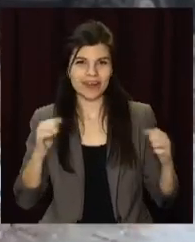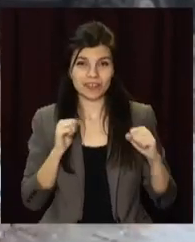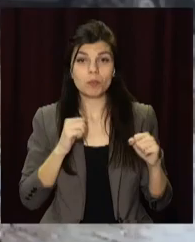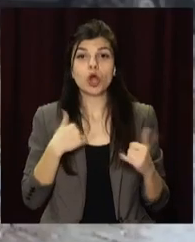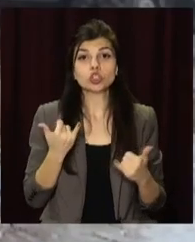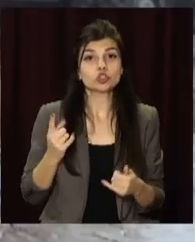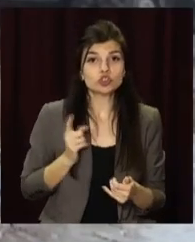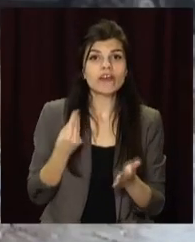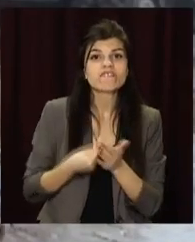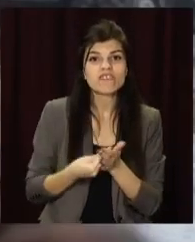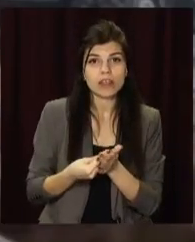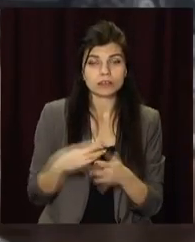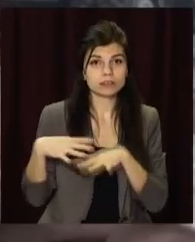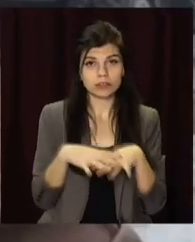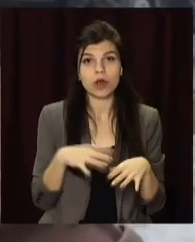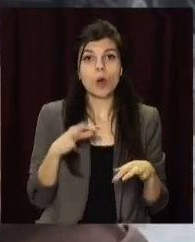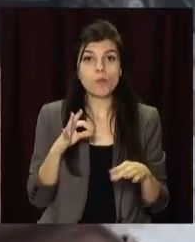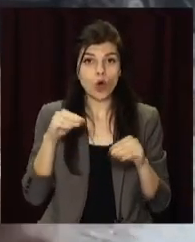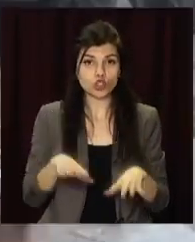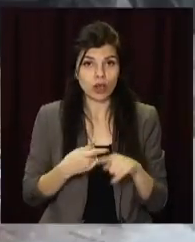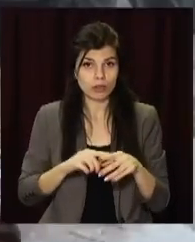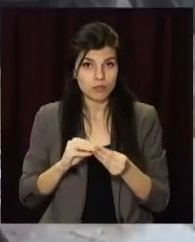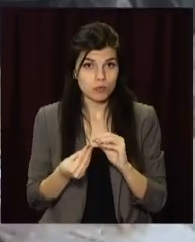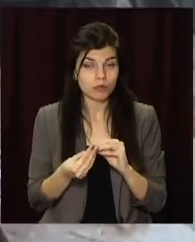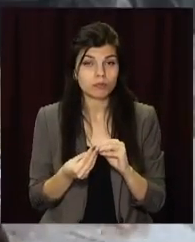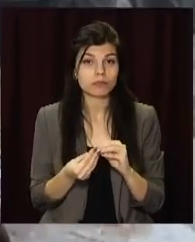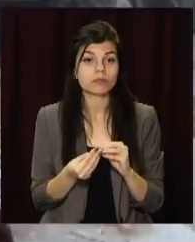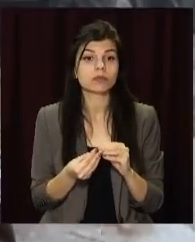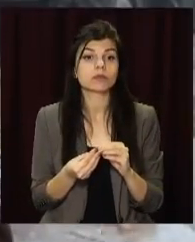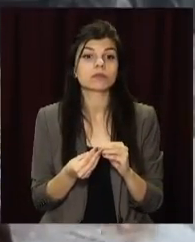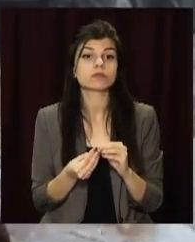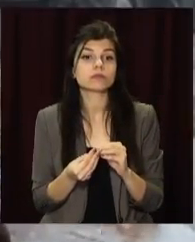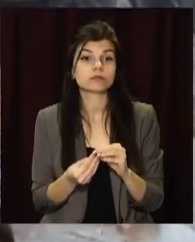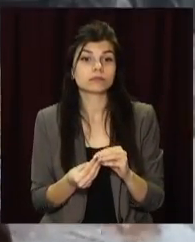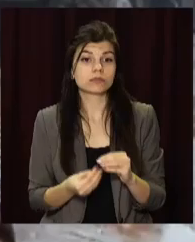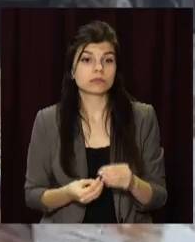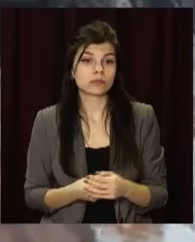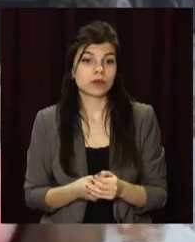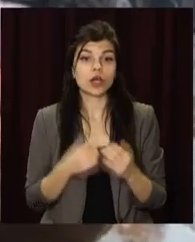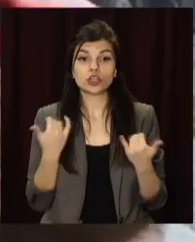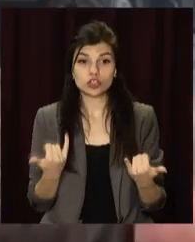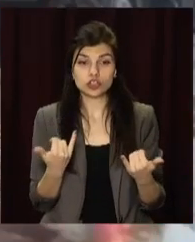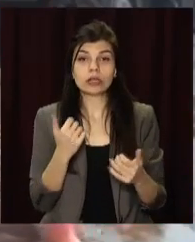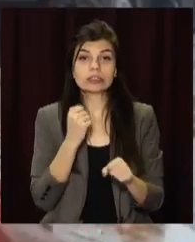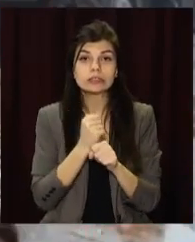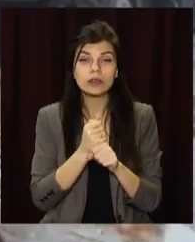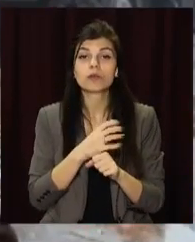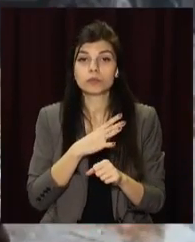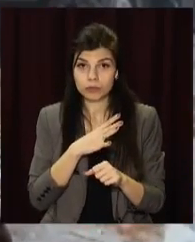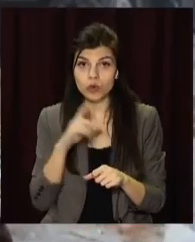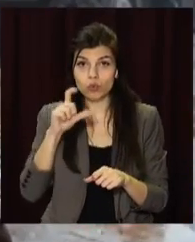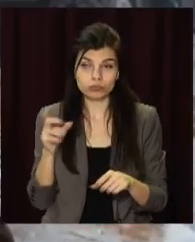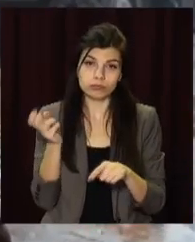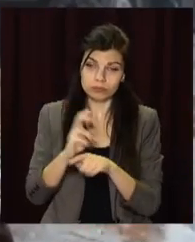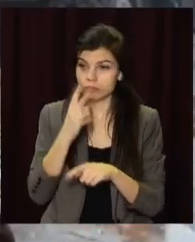значит, финансирования по решению этой проблемы. По нашему запросу «Гідроспоруди» сделали ревизию